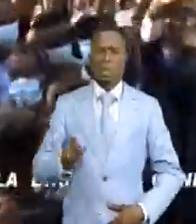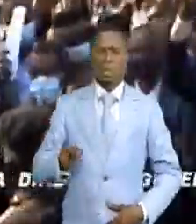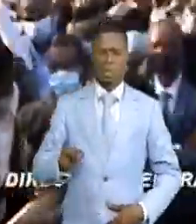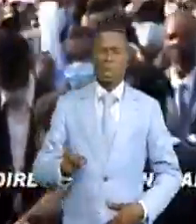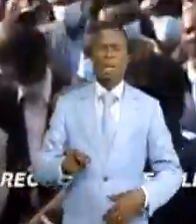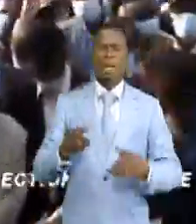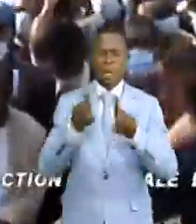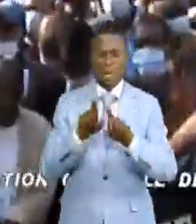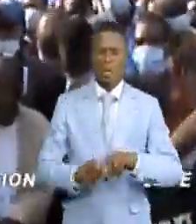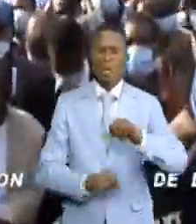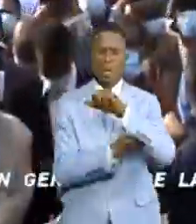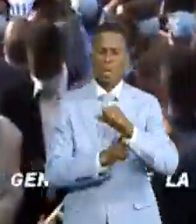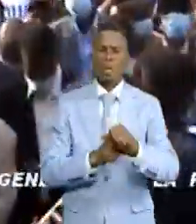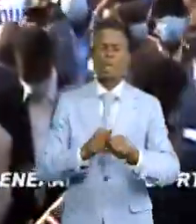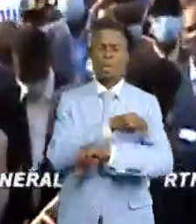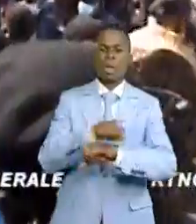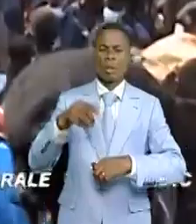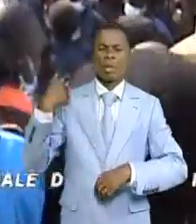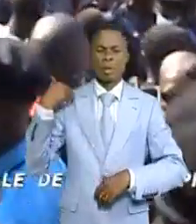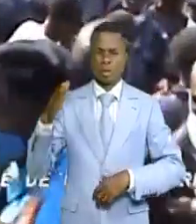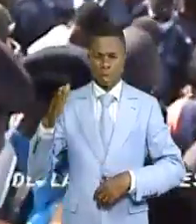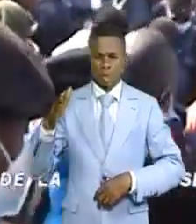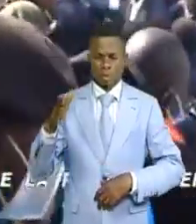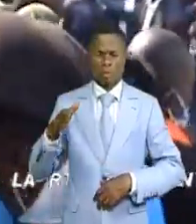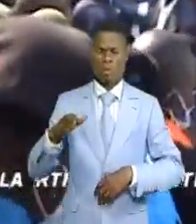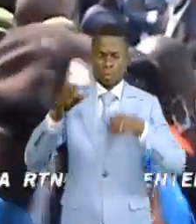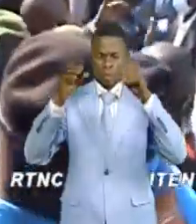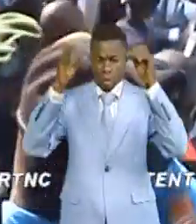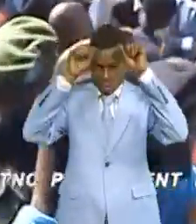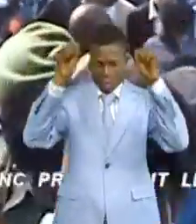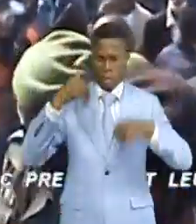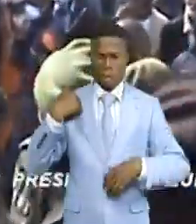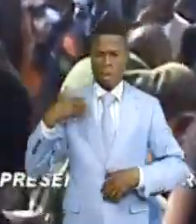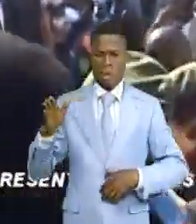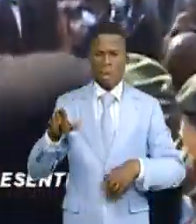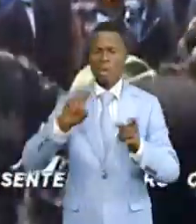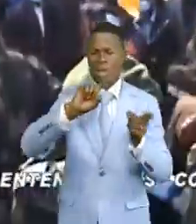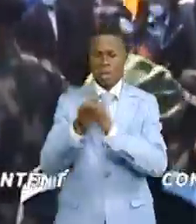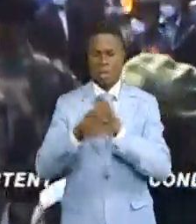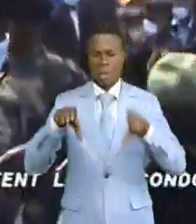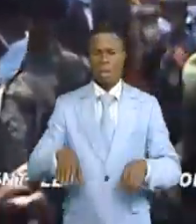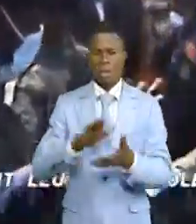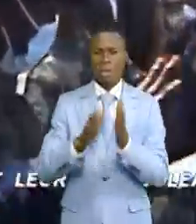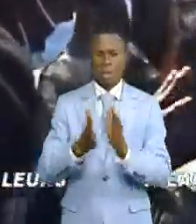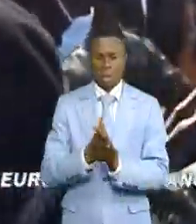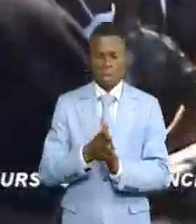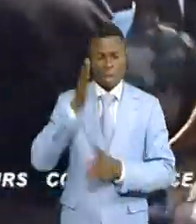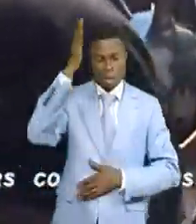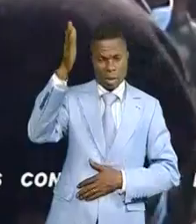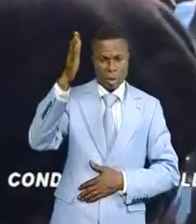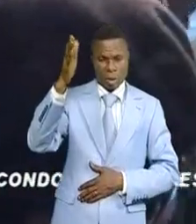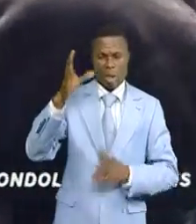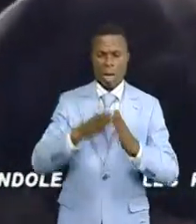Tshisekedi, et à soutenir les institutions du pays. Le chef de l'État qui souhaite transformer le Congo dans les jours qui viennent